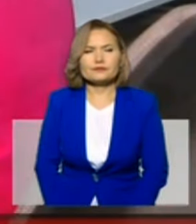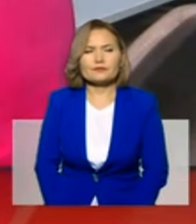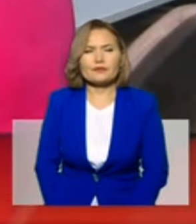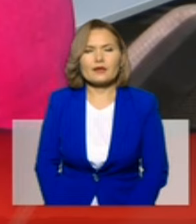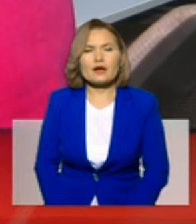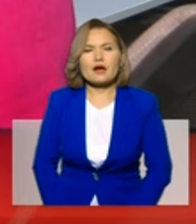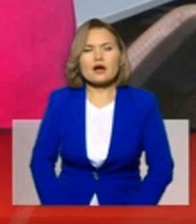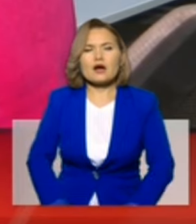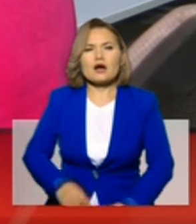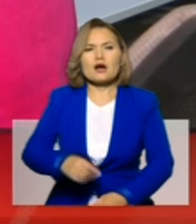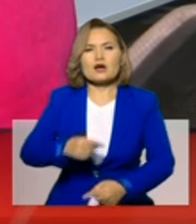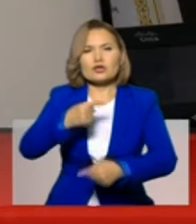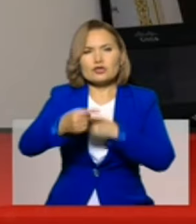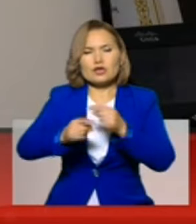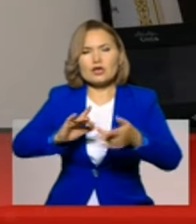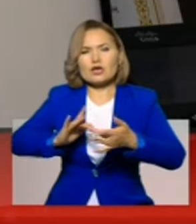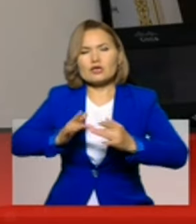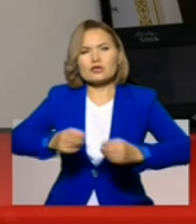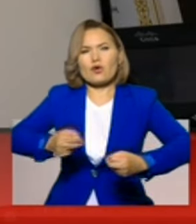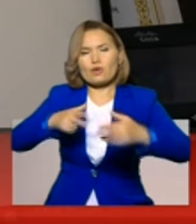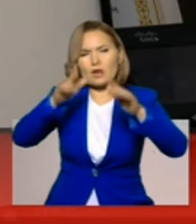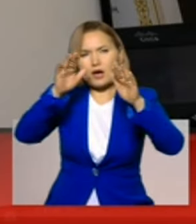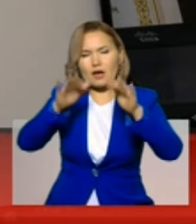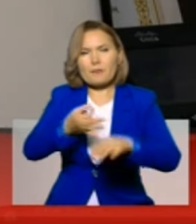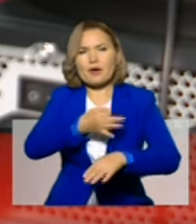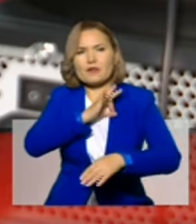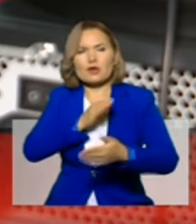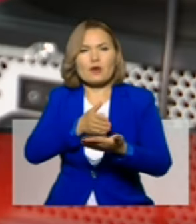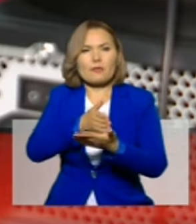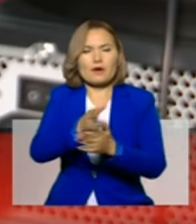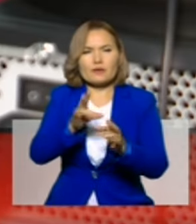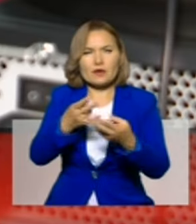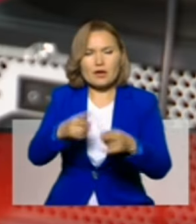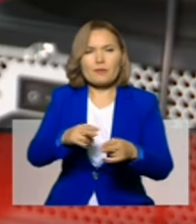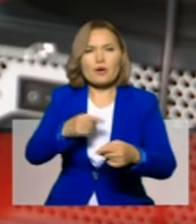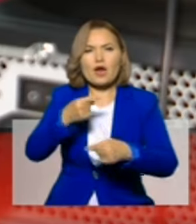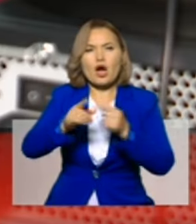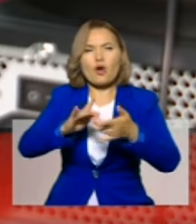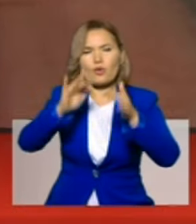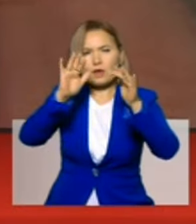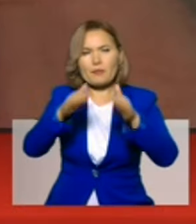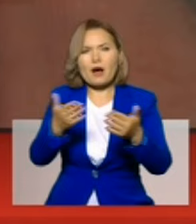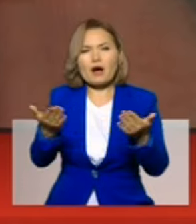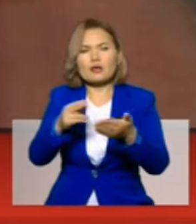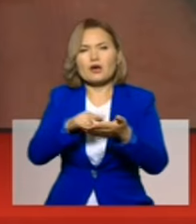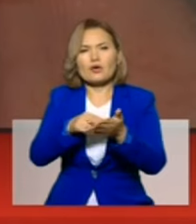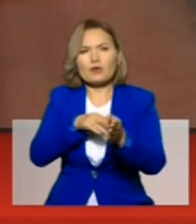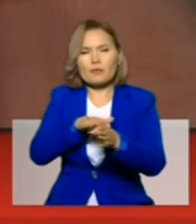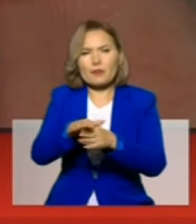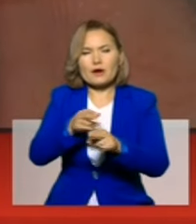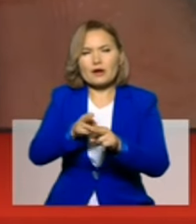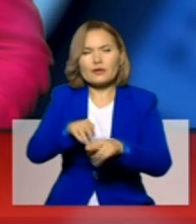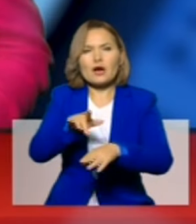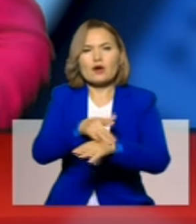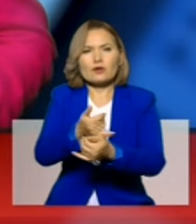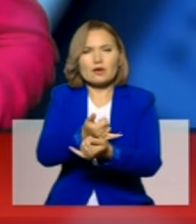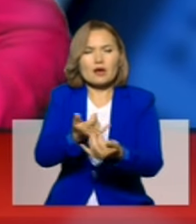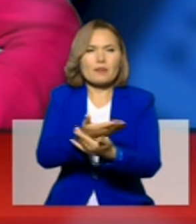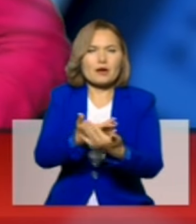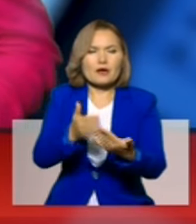Қашықтан көрсетілетін қызмет, енді нотариусқа барудың қажеті жоқ. Онлайн қызмет қалай көрсетіледі? Қызметтердің қай түрін алуға